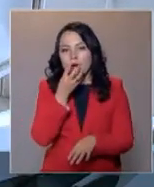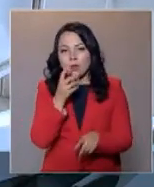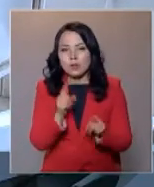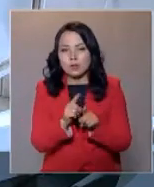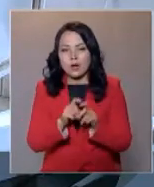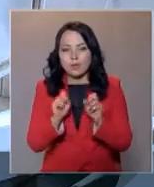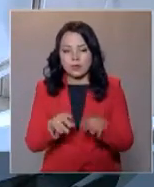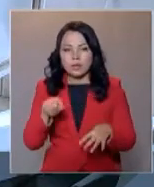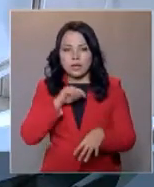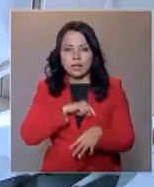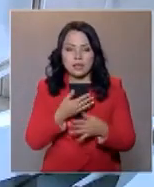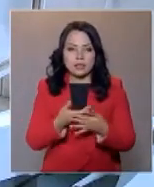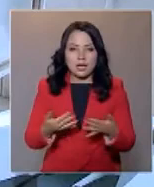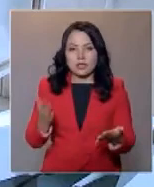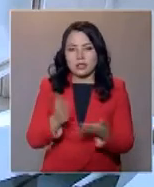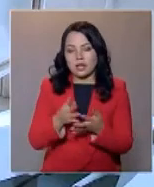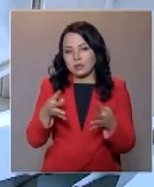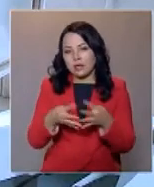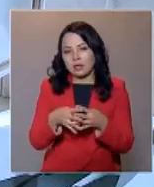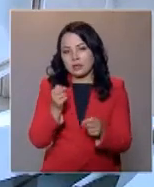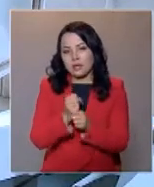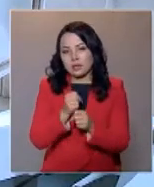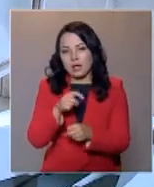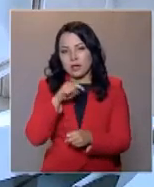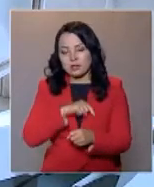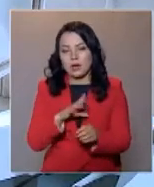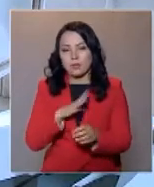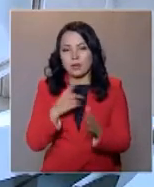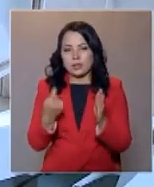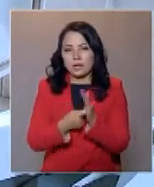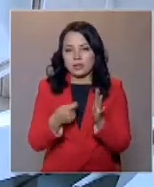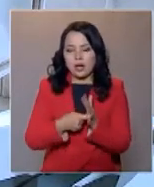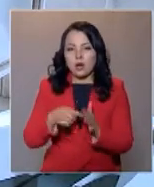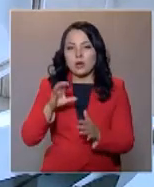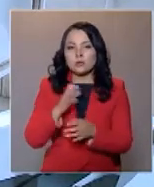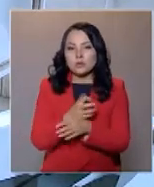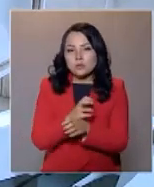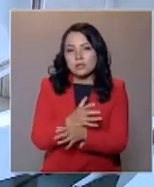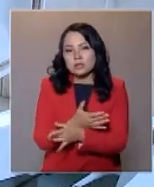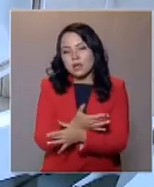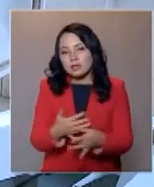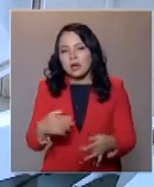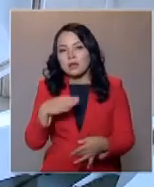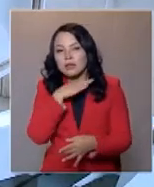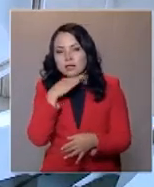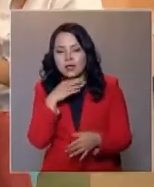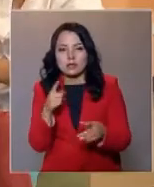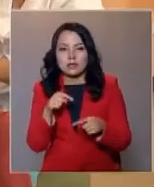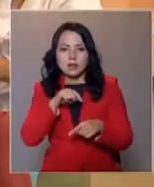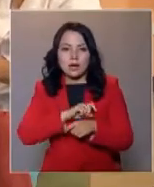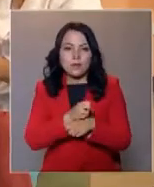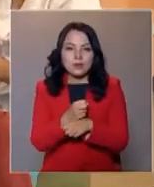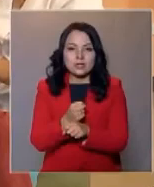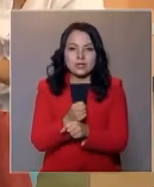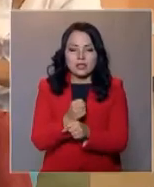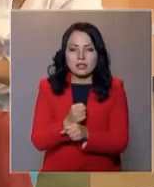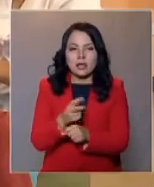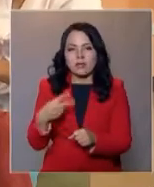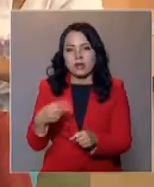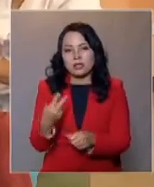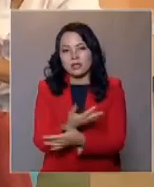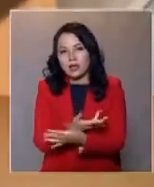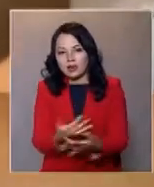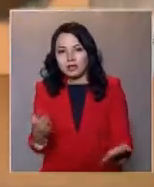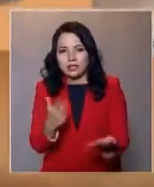и раздражающий фактор. То есть улучшается питание в мышцах, суставах. Такой расслабляющий эффект грязелечения. 22